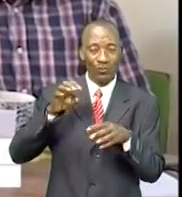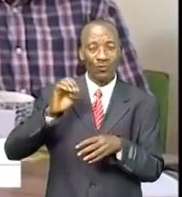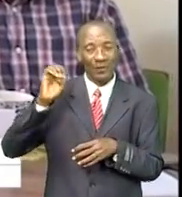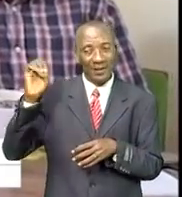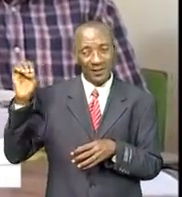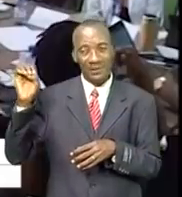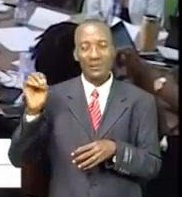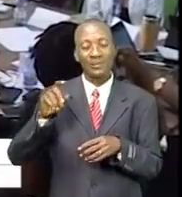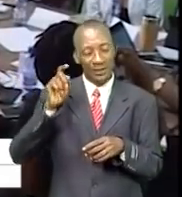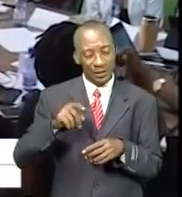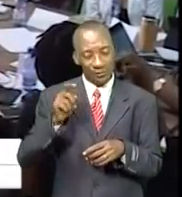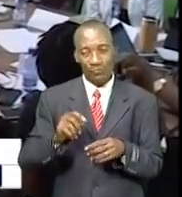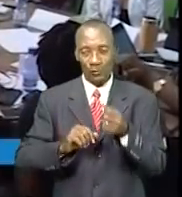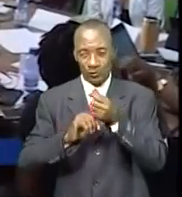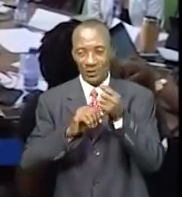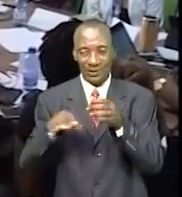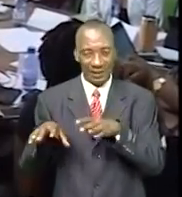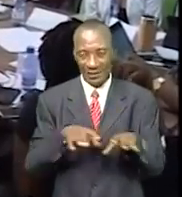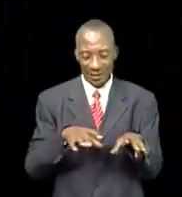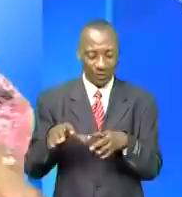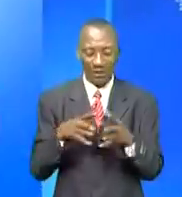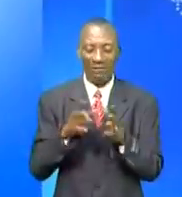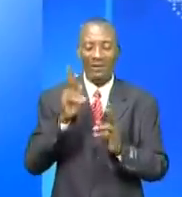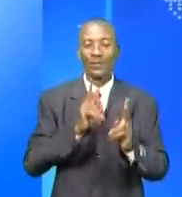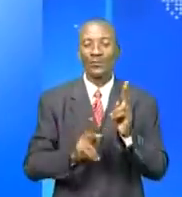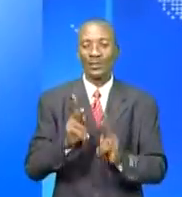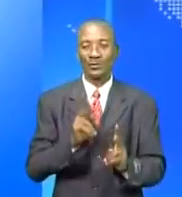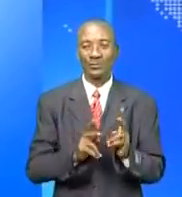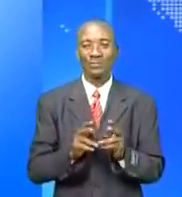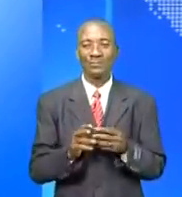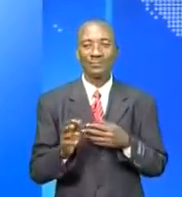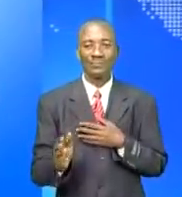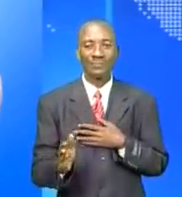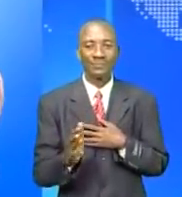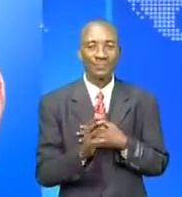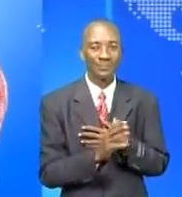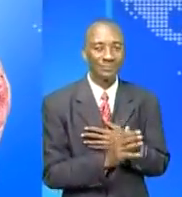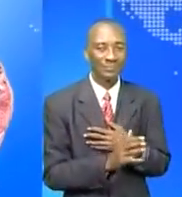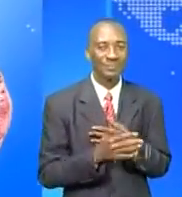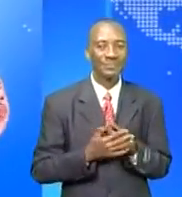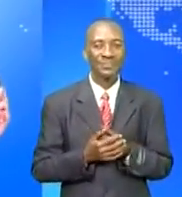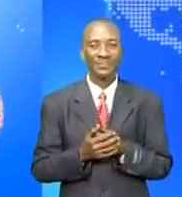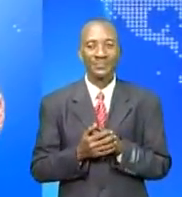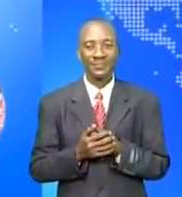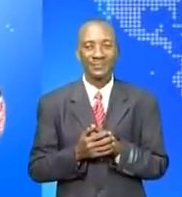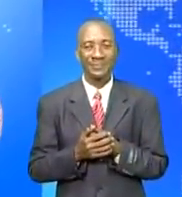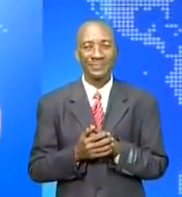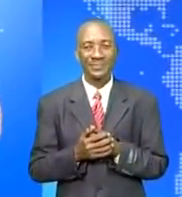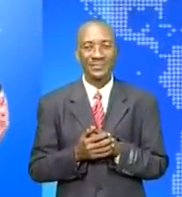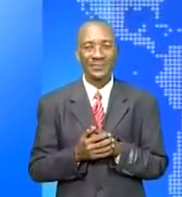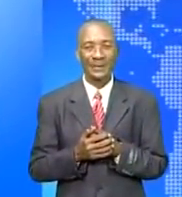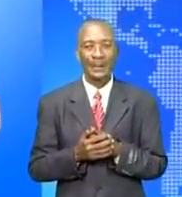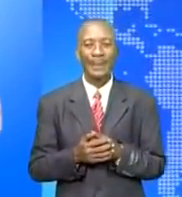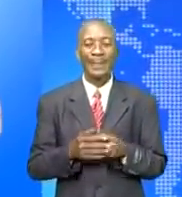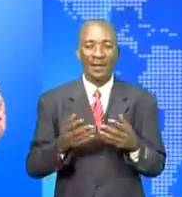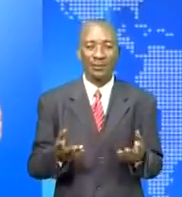méritent le soutien de toute la population. L'état de siège décrété par le président de la République dans les